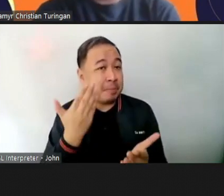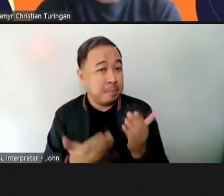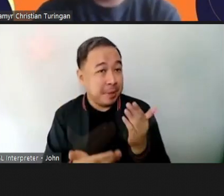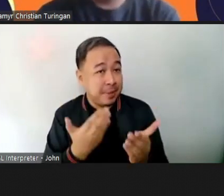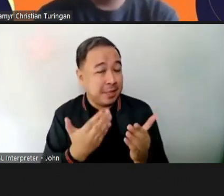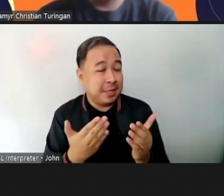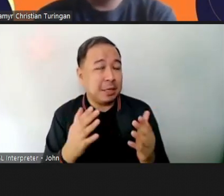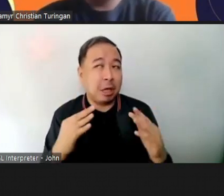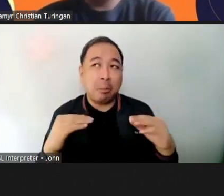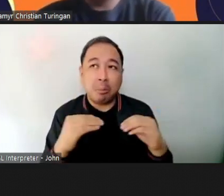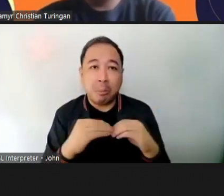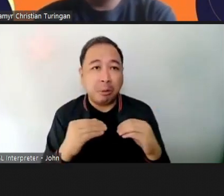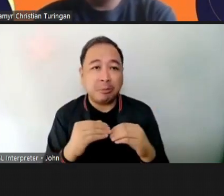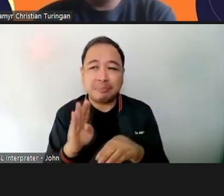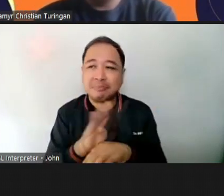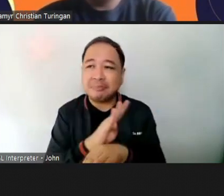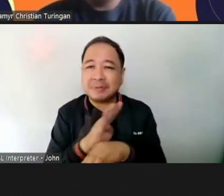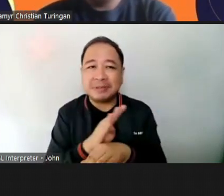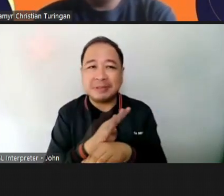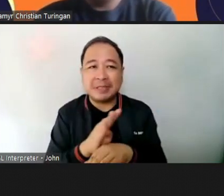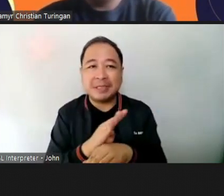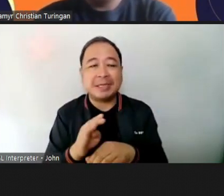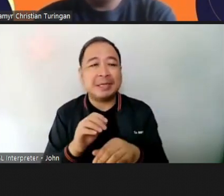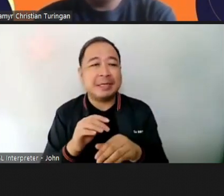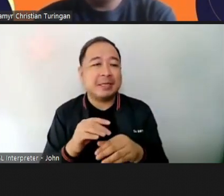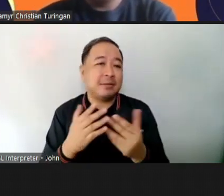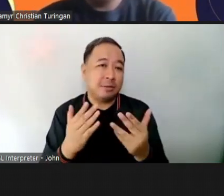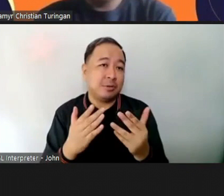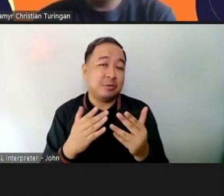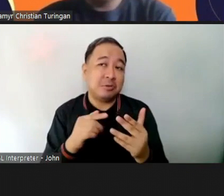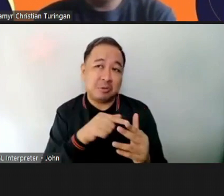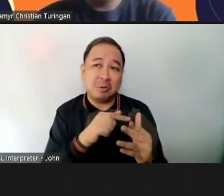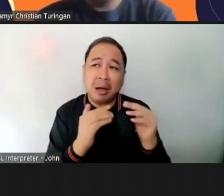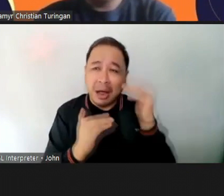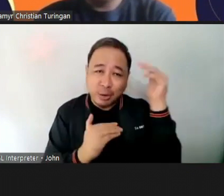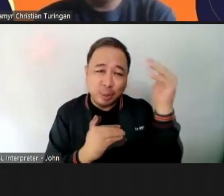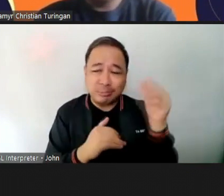marami pa silang ginagawa na pwede namang gawin ng matanda?